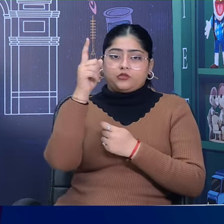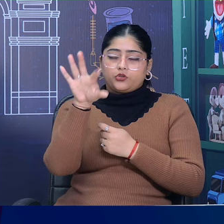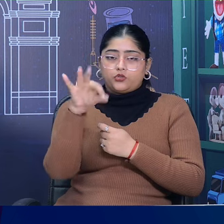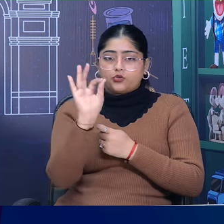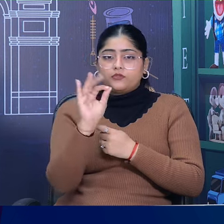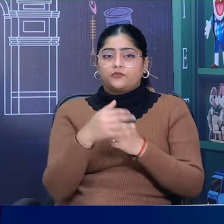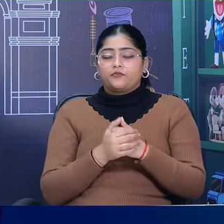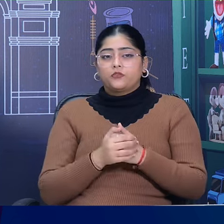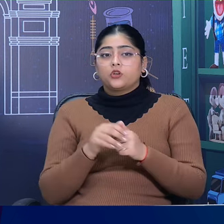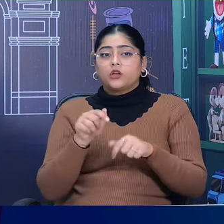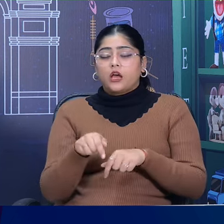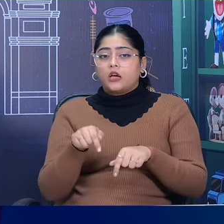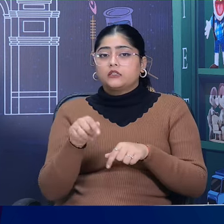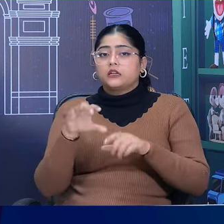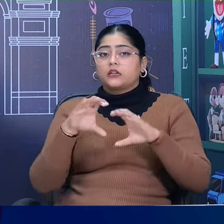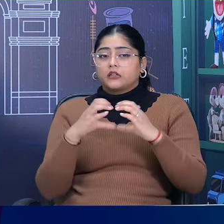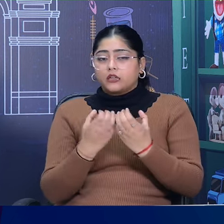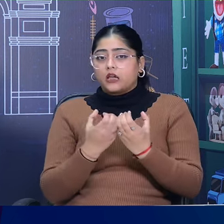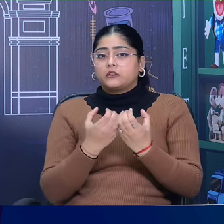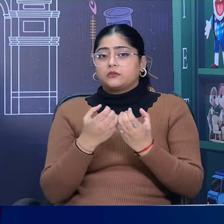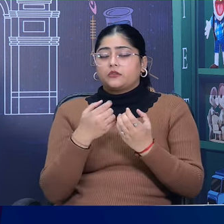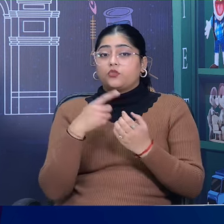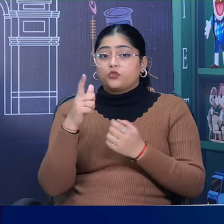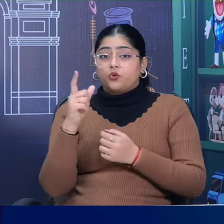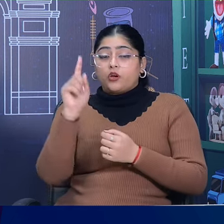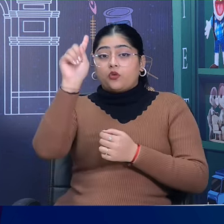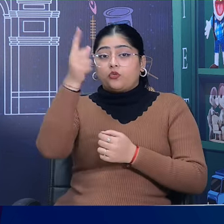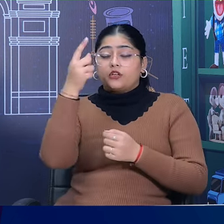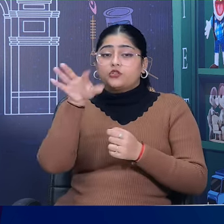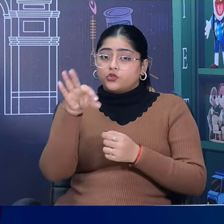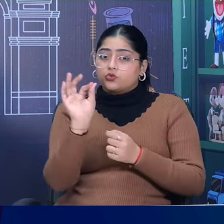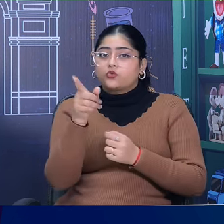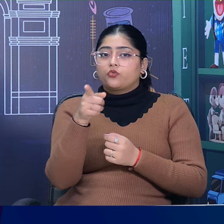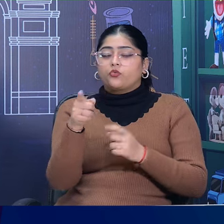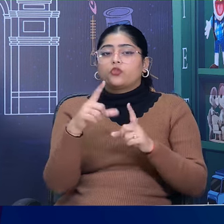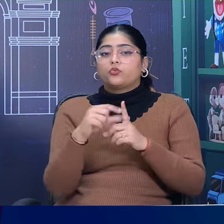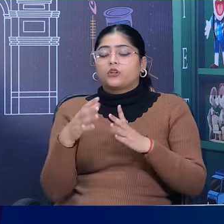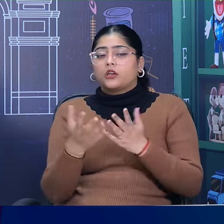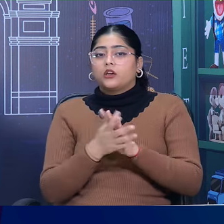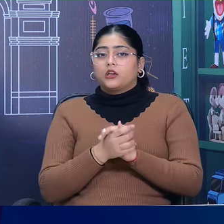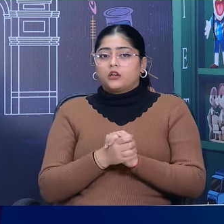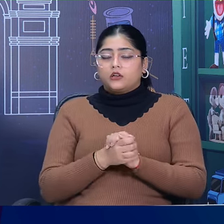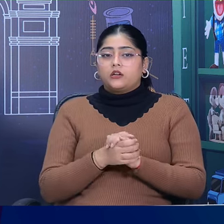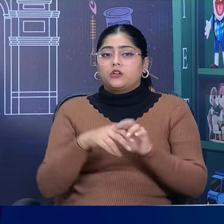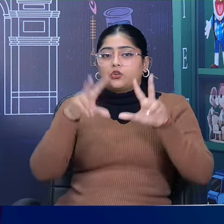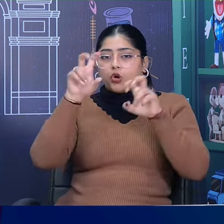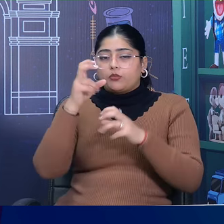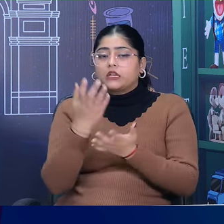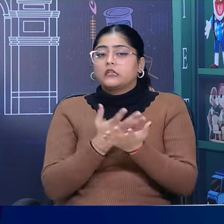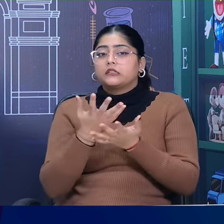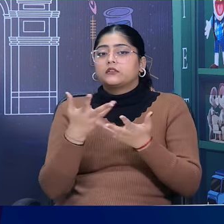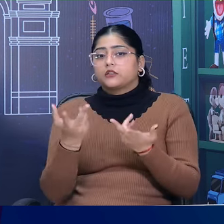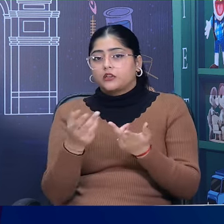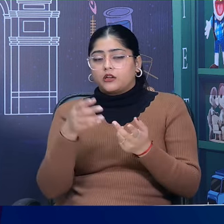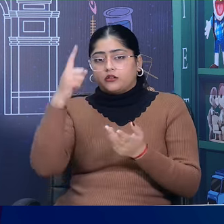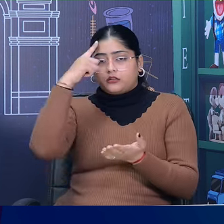क्लास में क्या-क्या पढ़ेंगे और क्लास में क्या-क्या समस्याएं हमको हो रही हैं जी तो वो सेक्रेटरी का काम है मुद्दे डिसाइड करना और